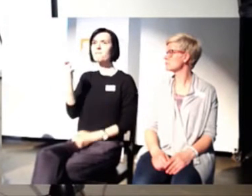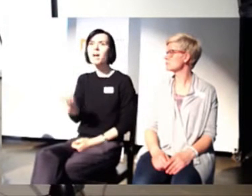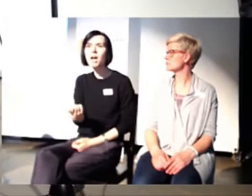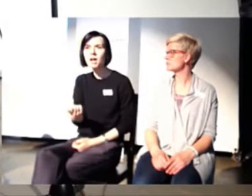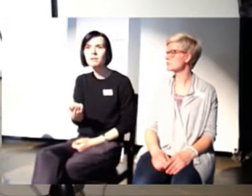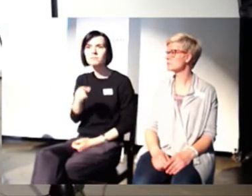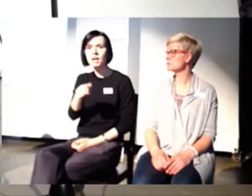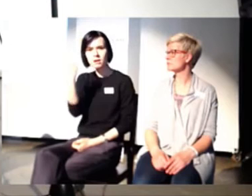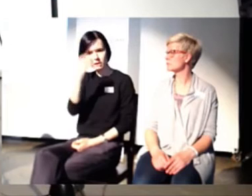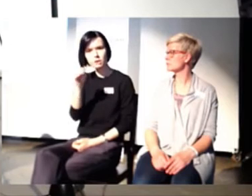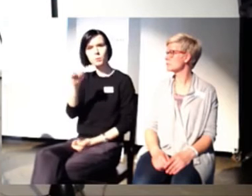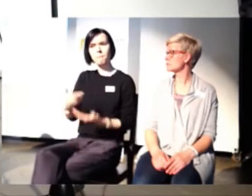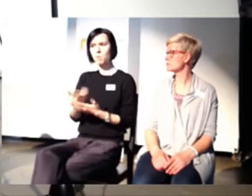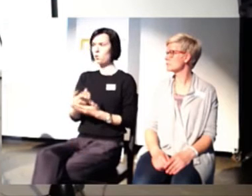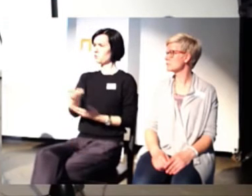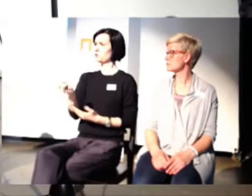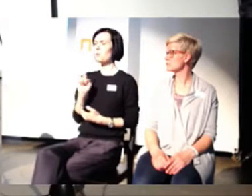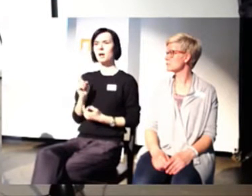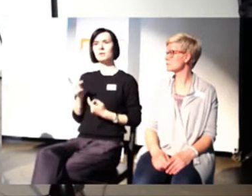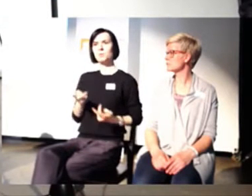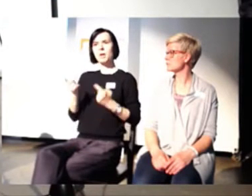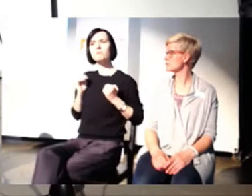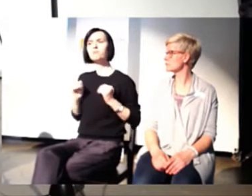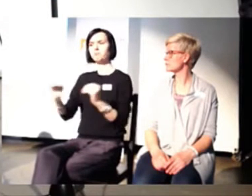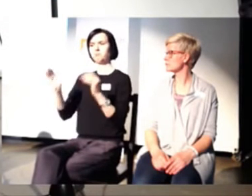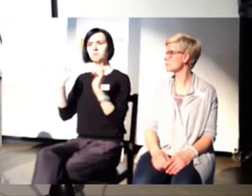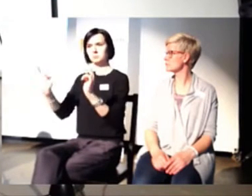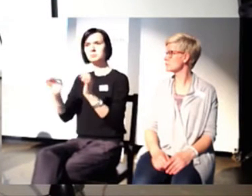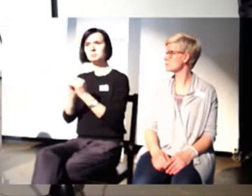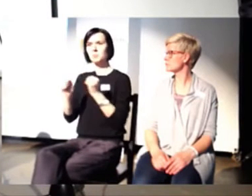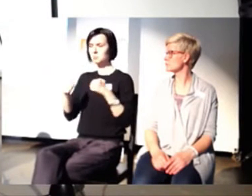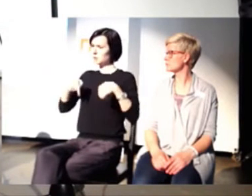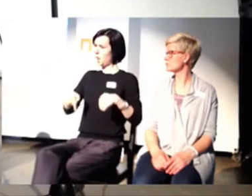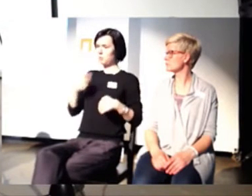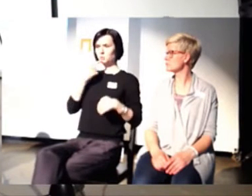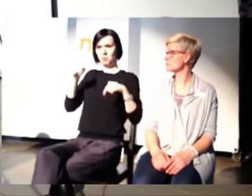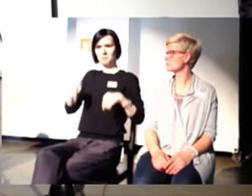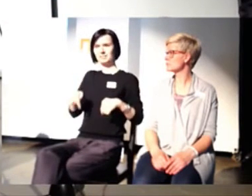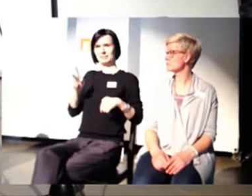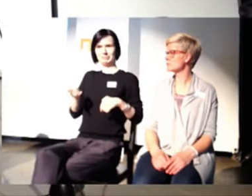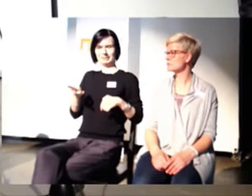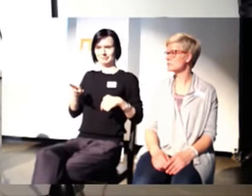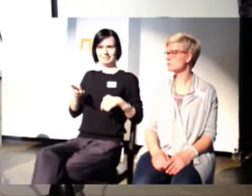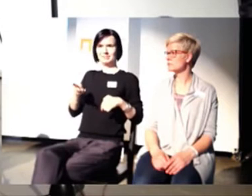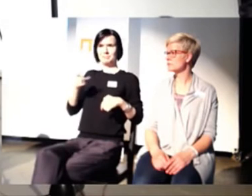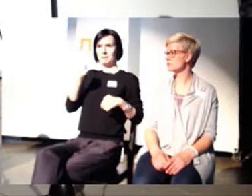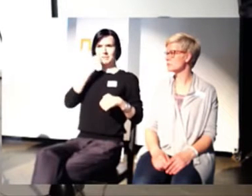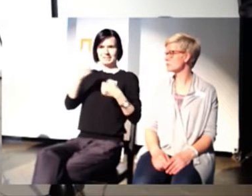jotenkin kauhean edistyksellisiä. Mutta mehän ollaan tosi vähän täällä tästä näkökulmasta nostettu